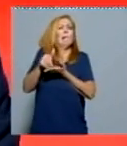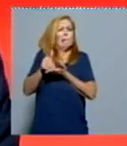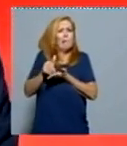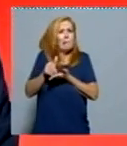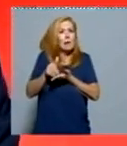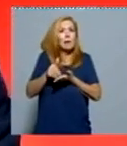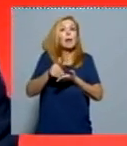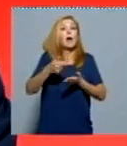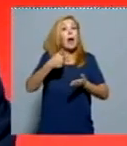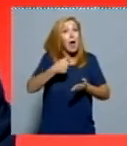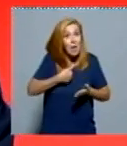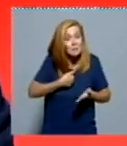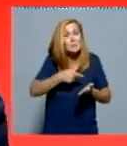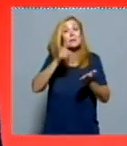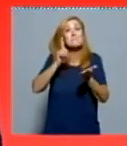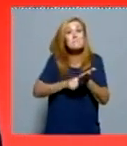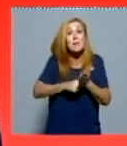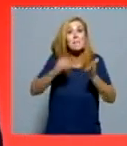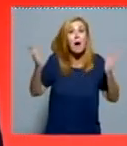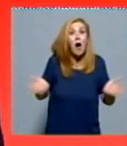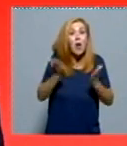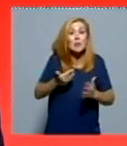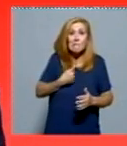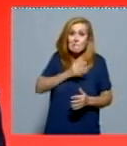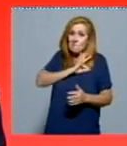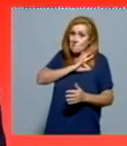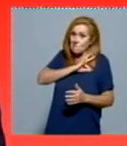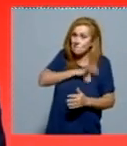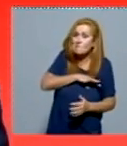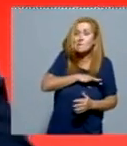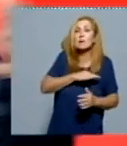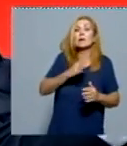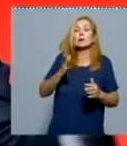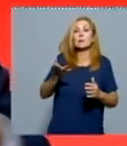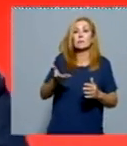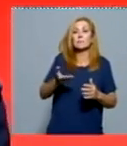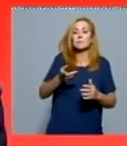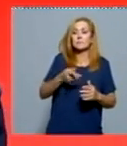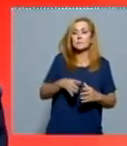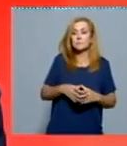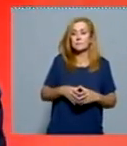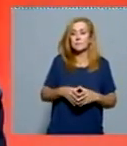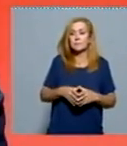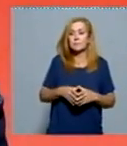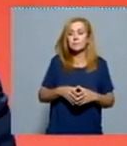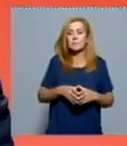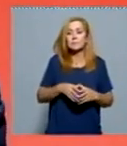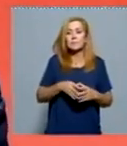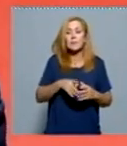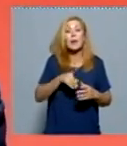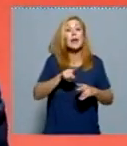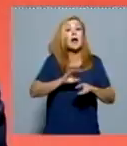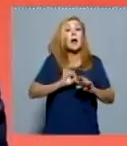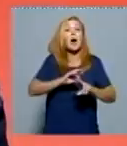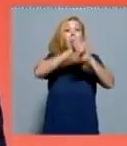οφείλουμε να αξιοποιήσουμε κάθε χαραμάδα προκειμένου σε συνδυασμό και με τις συσχετισμούς, τους διεθνείς,